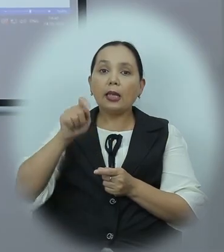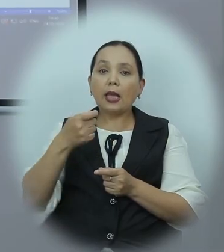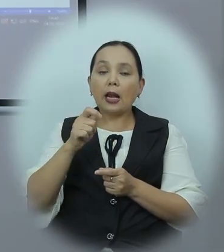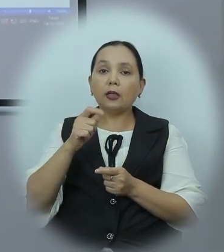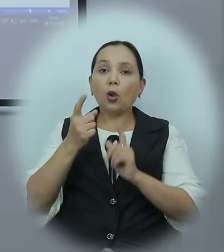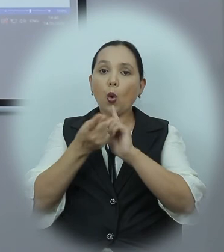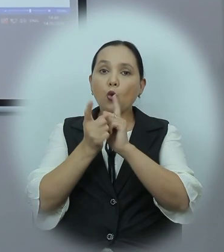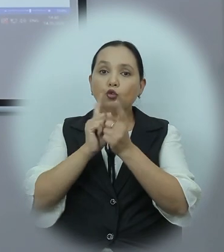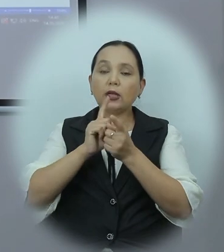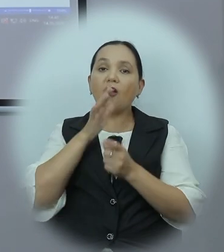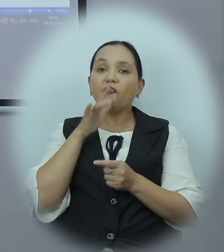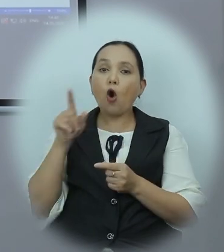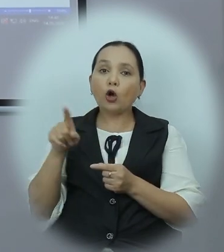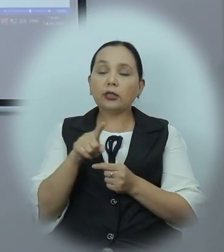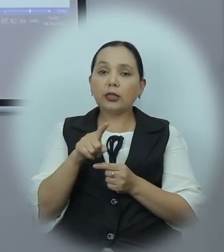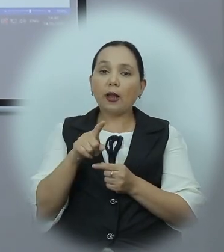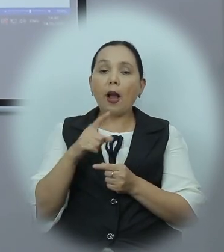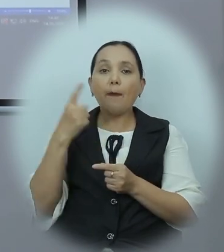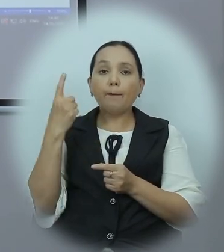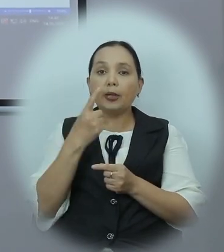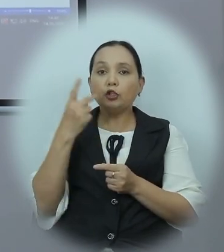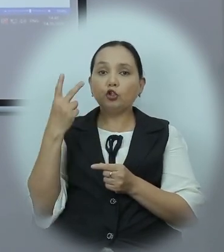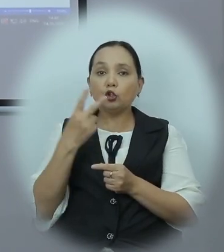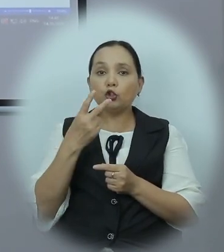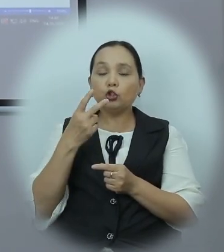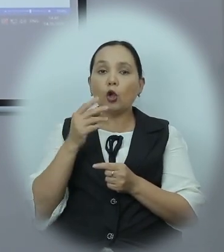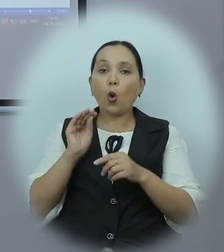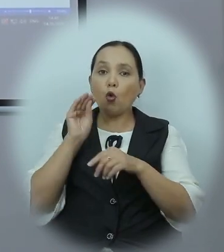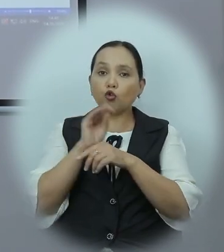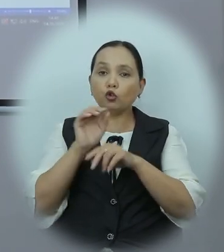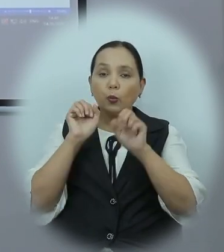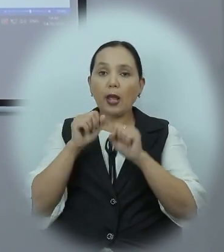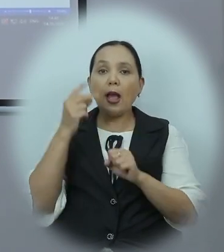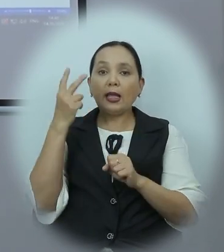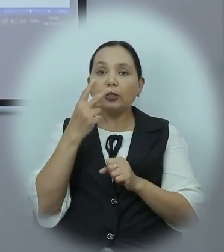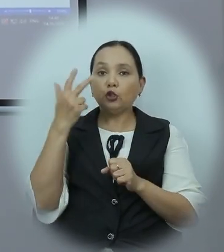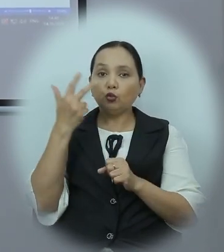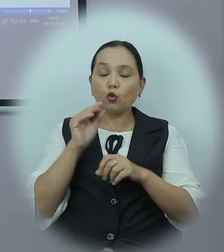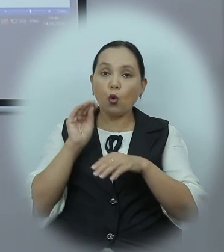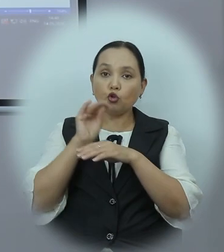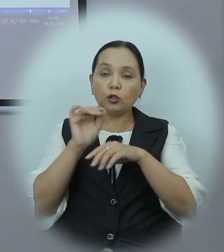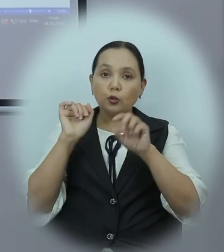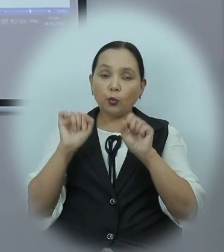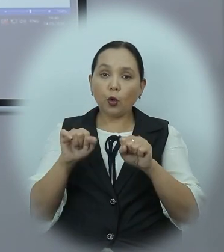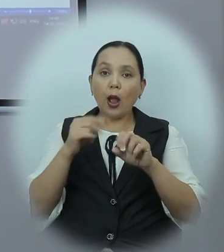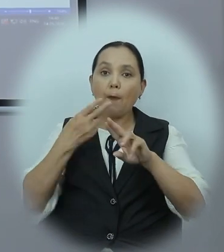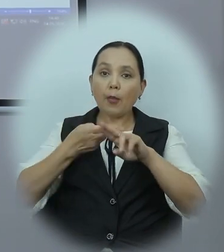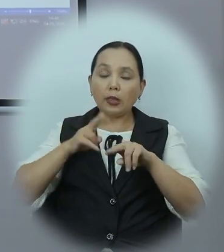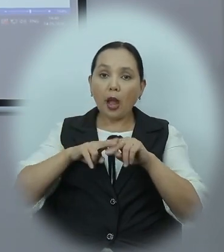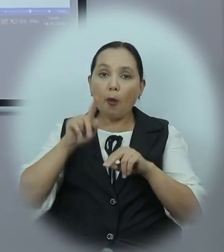kalitni o'zgartirgan vaqtida birinchi, ikkinchi, uch qo'shilishi mumkin, ikkinchi, uchinchi qo'shilishi mumkin. Mana